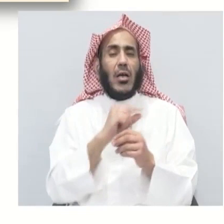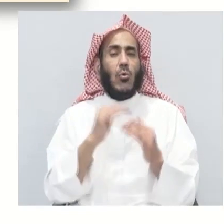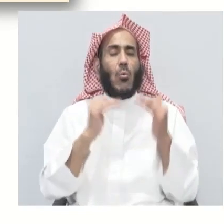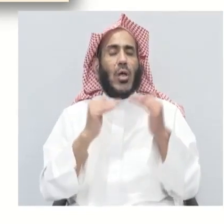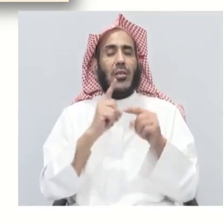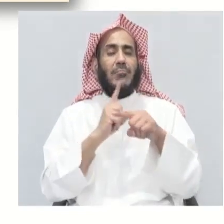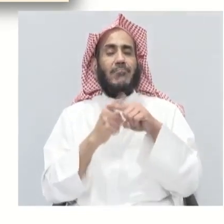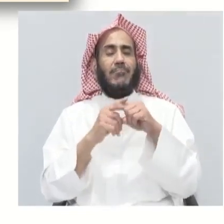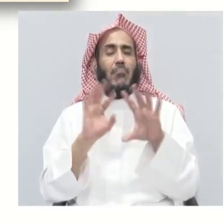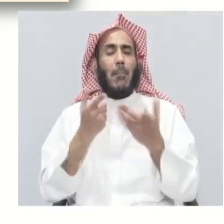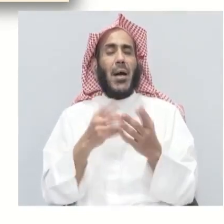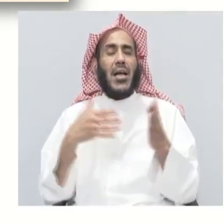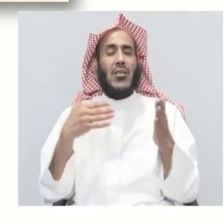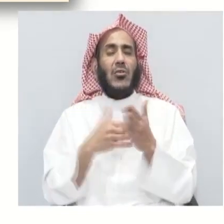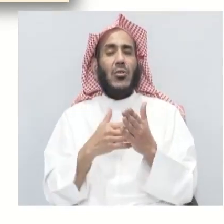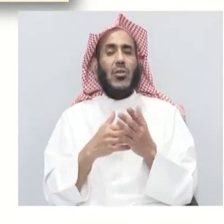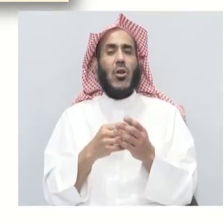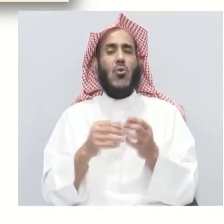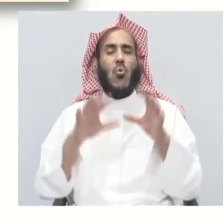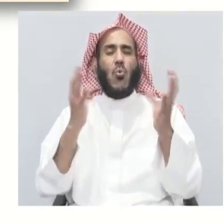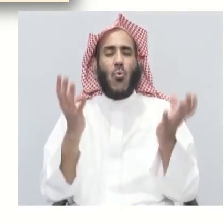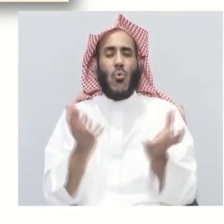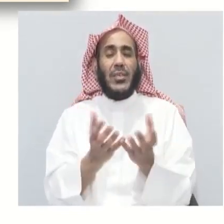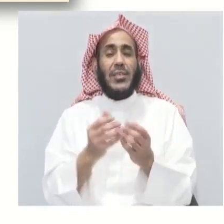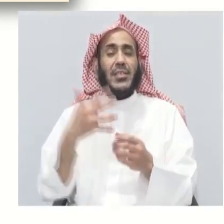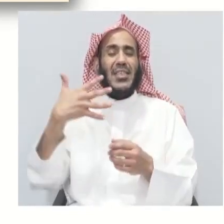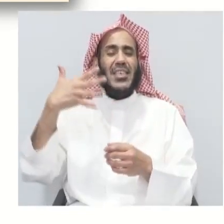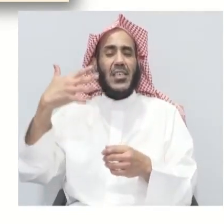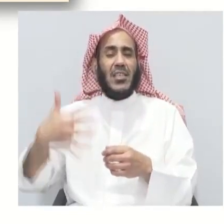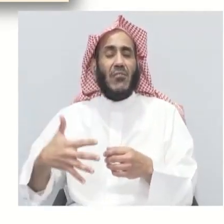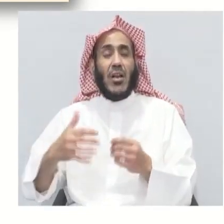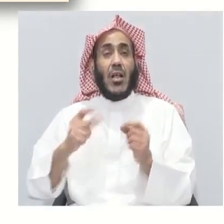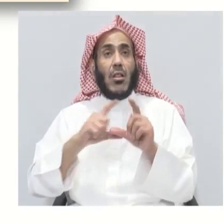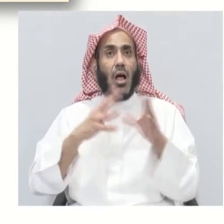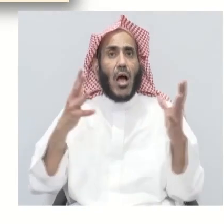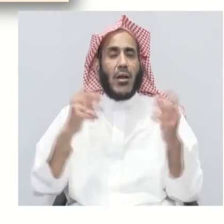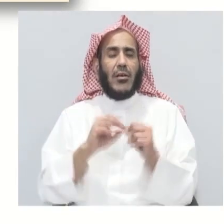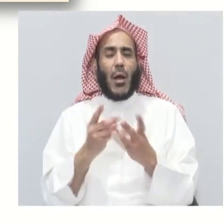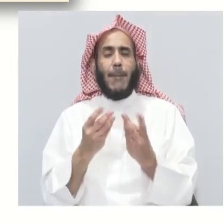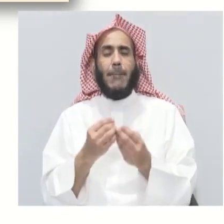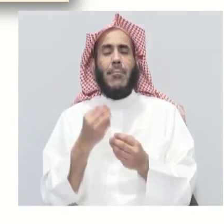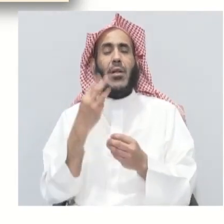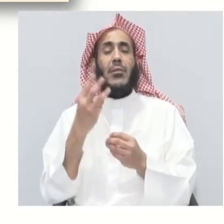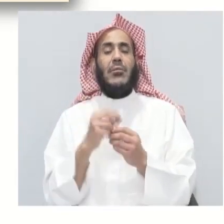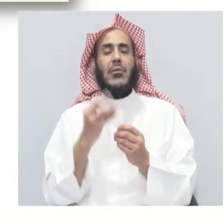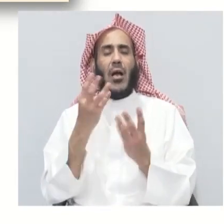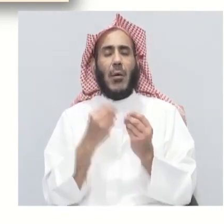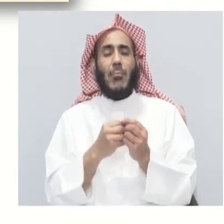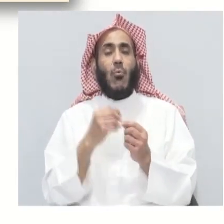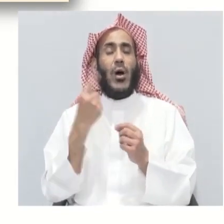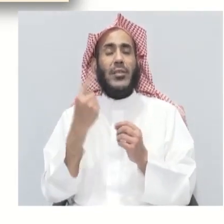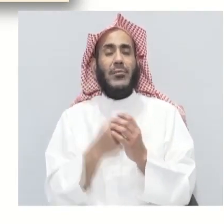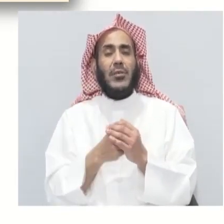الرياضيه ما يحدث لوزن الطفل الظاهري عندما معطيك كم حاله ثلاثه رقمها معي